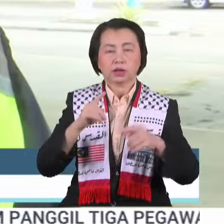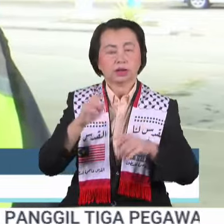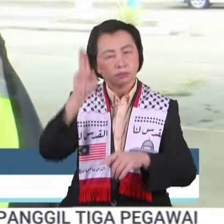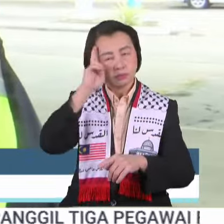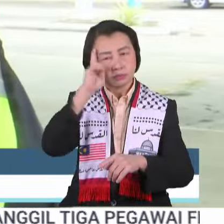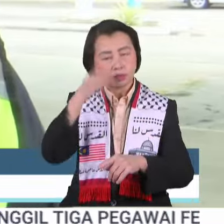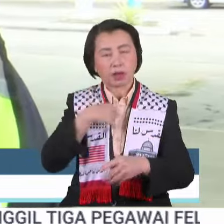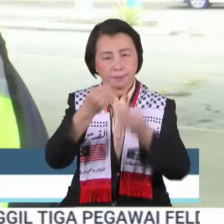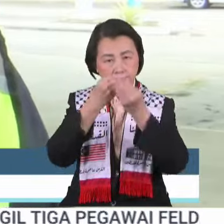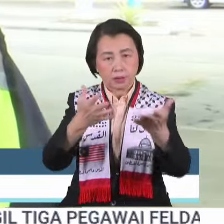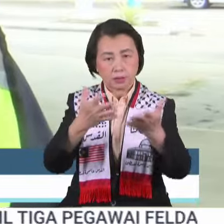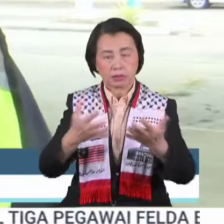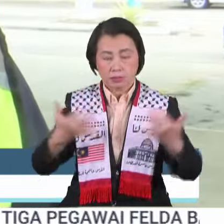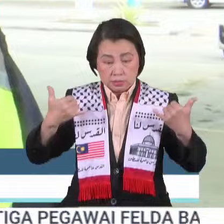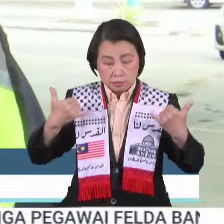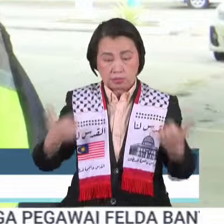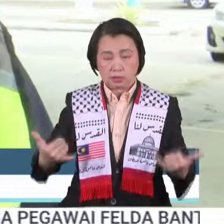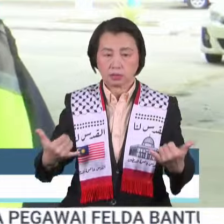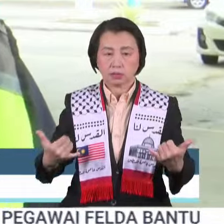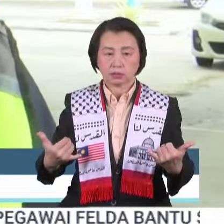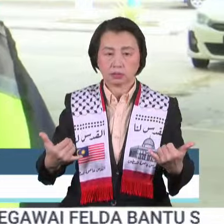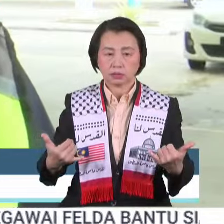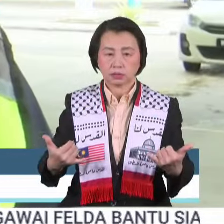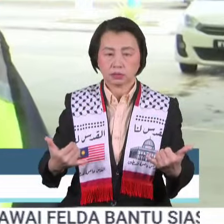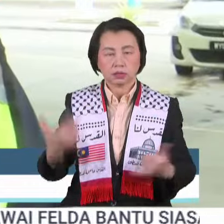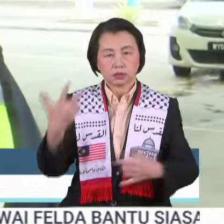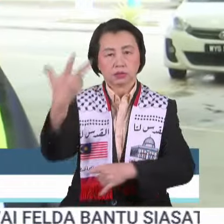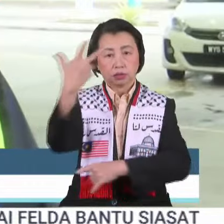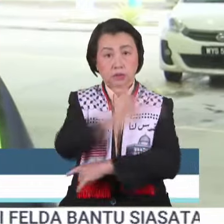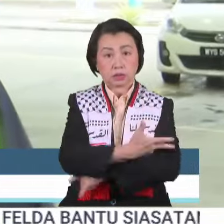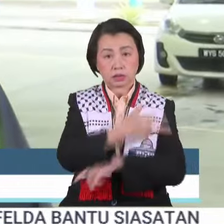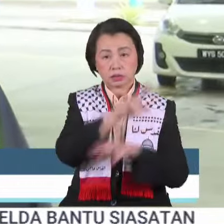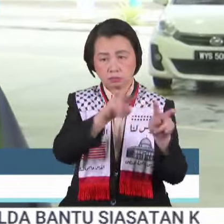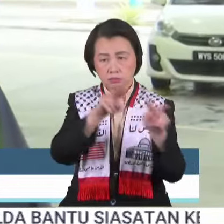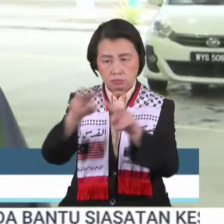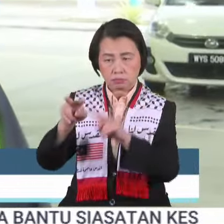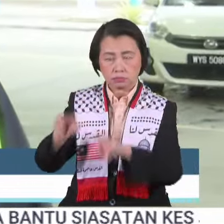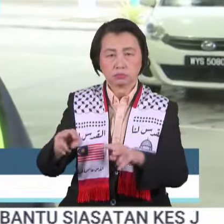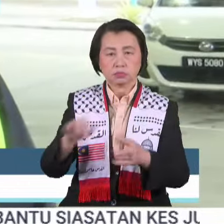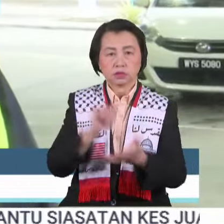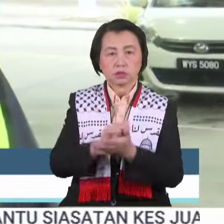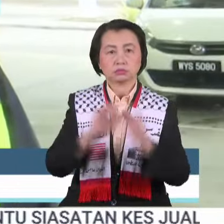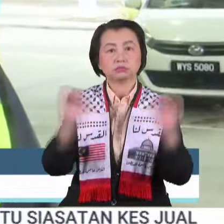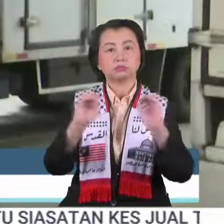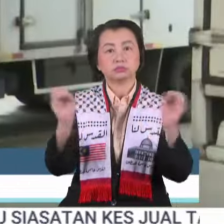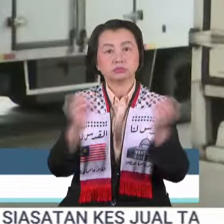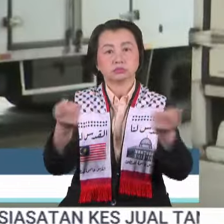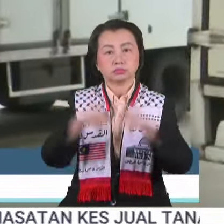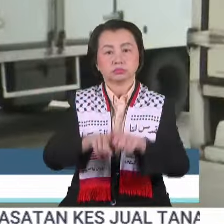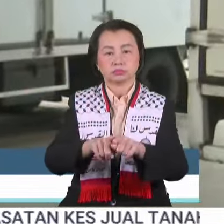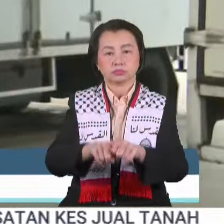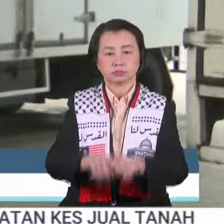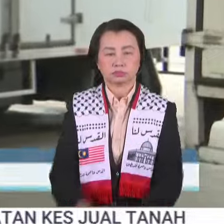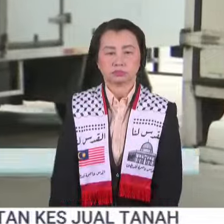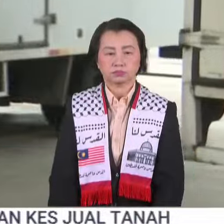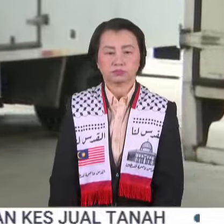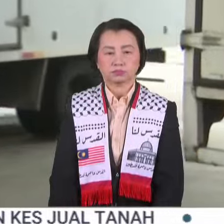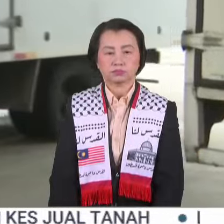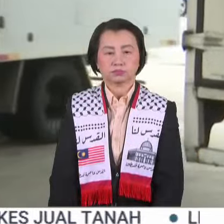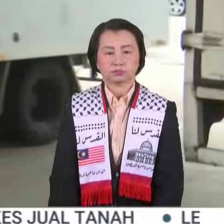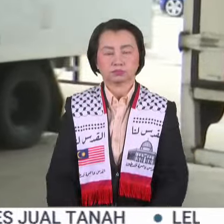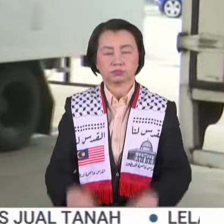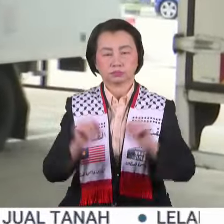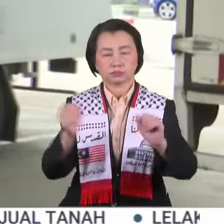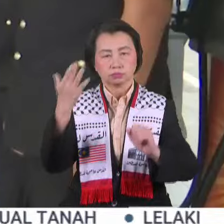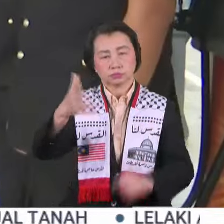tadi, setakat ini selama 3 hari pemantauan ni, perkara tersebut tidak berlaku lah. Isnin lalu,